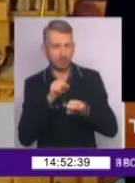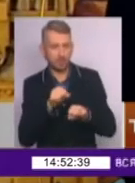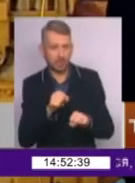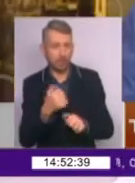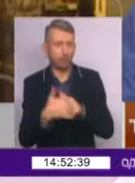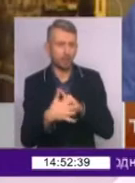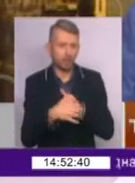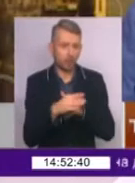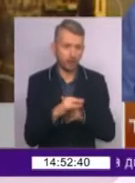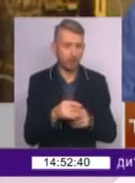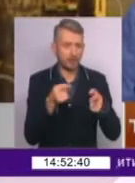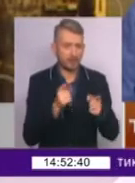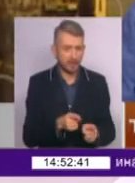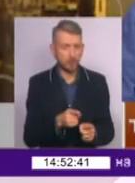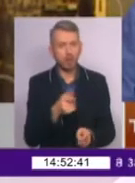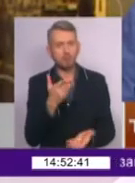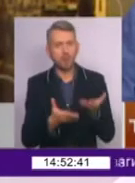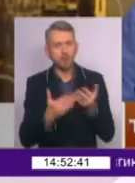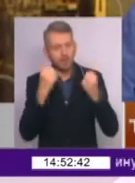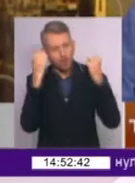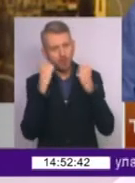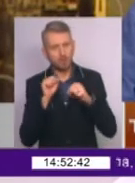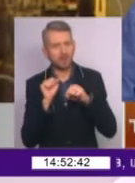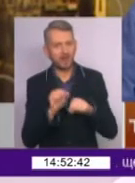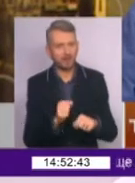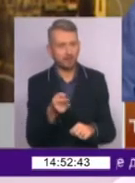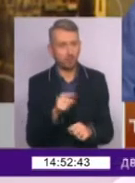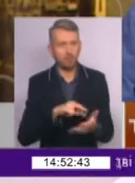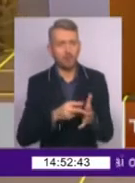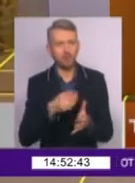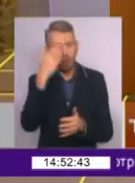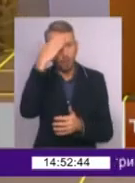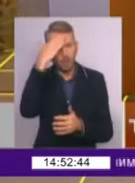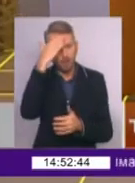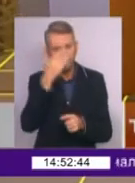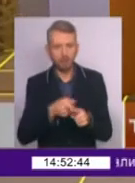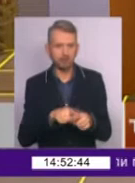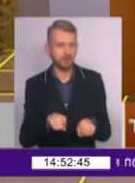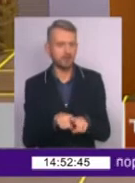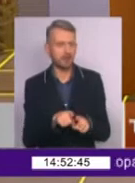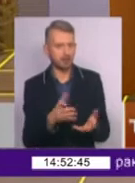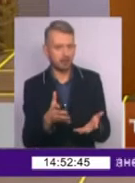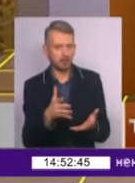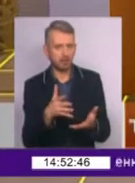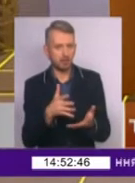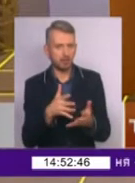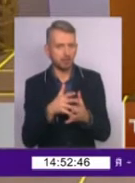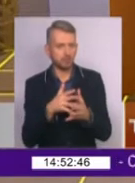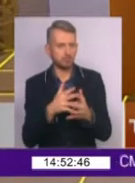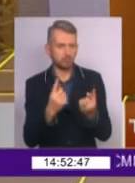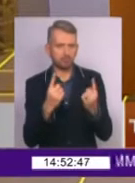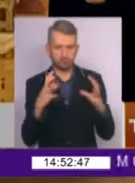опосередковано дійсно, можливо, шапка захистить в тому плані, що голова – це все-таки така площа велика,